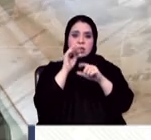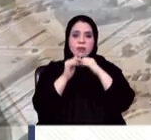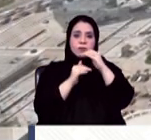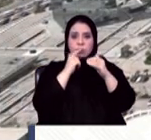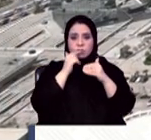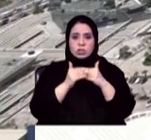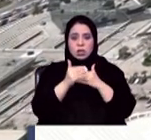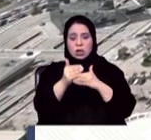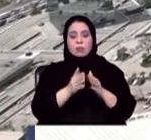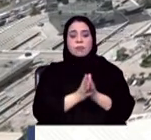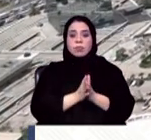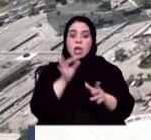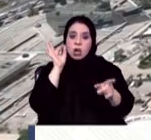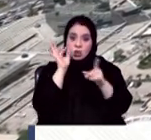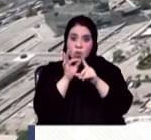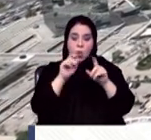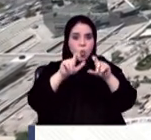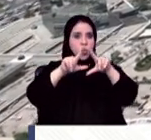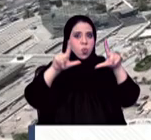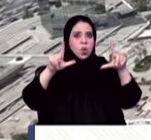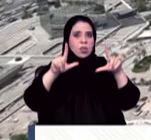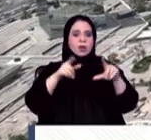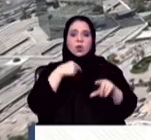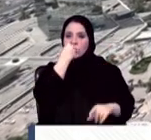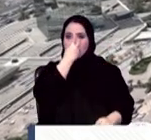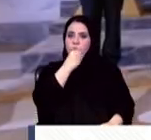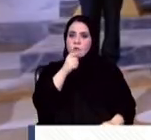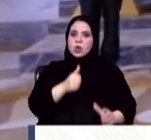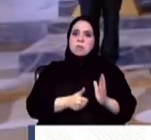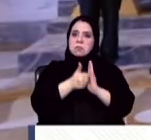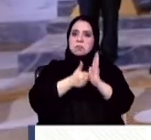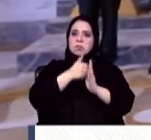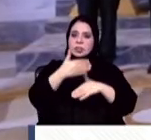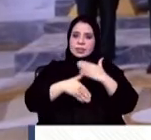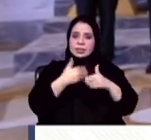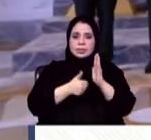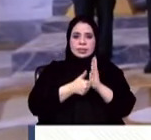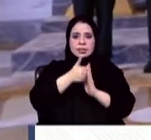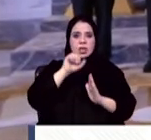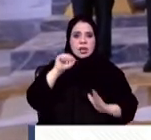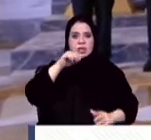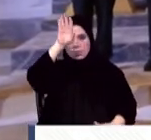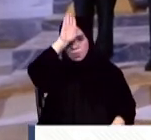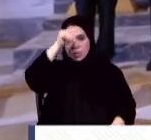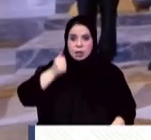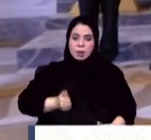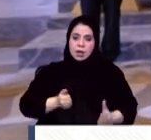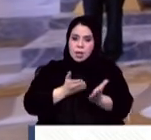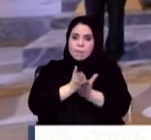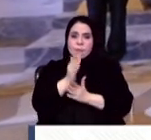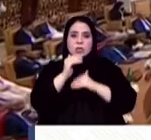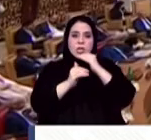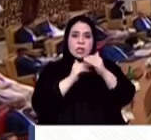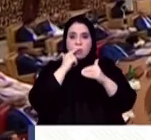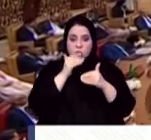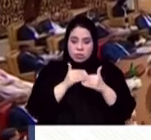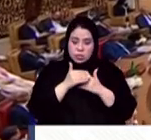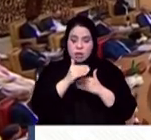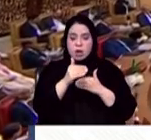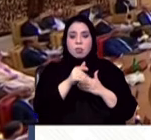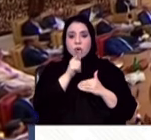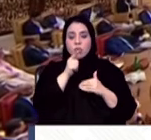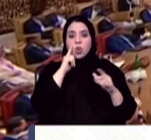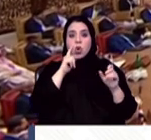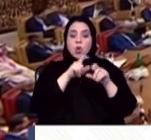المستدامه الرؤى النيره والمنجزات المتواصله لمملكه البحرين في مجالات التنميه المستدامه